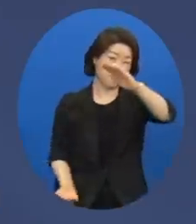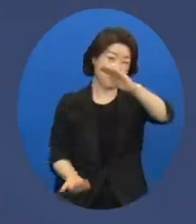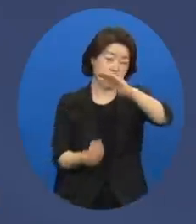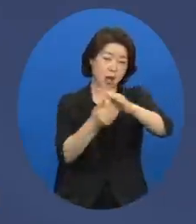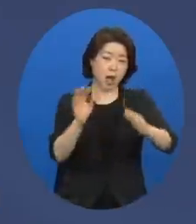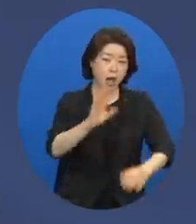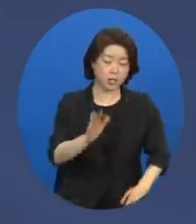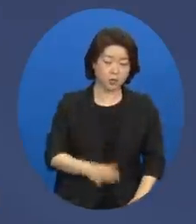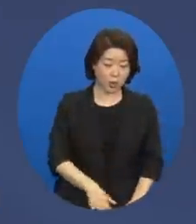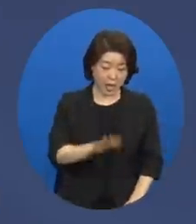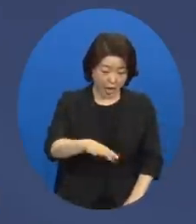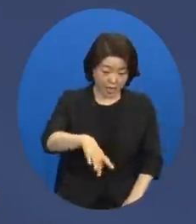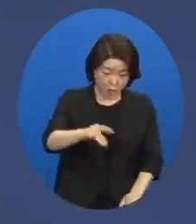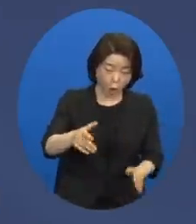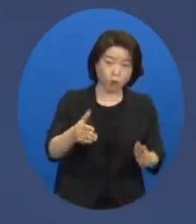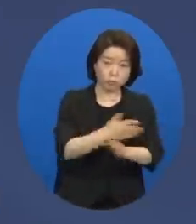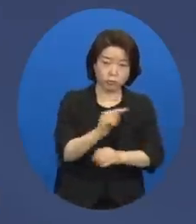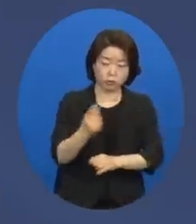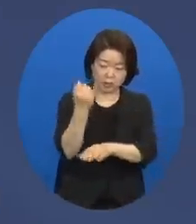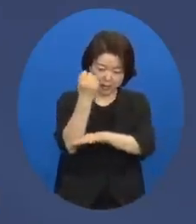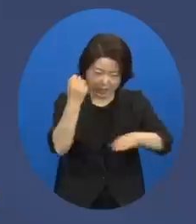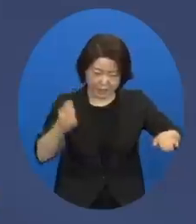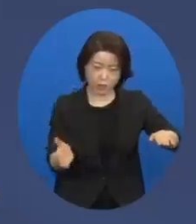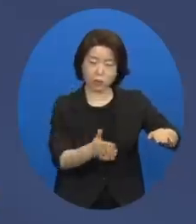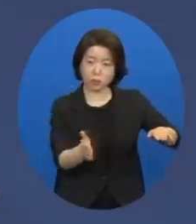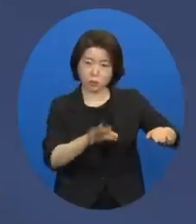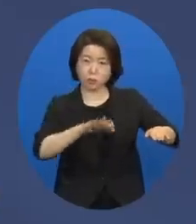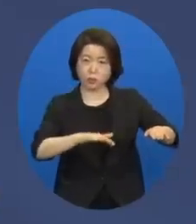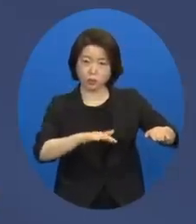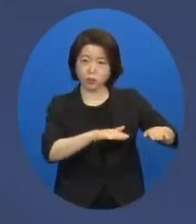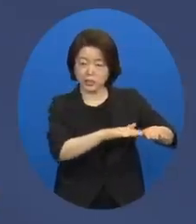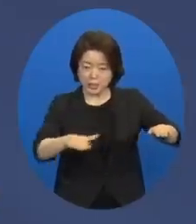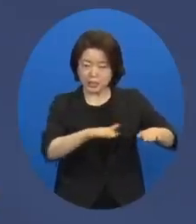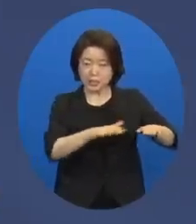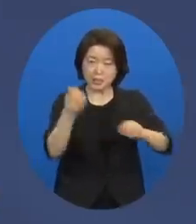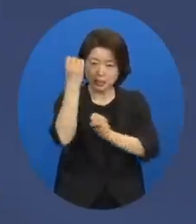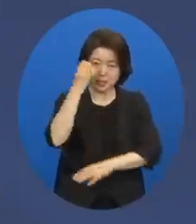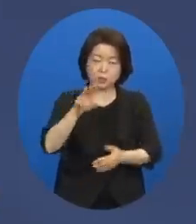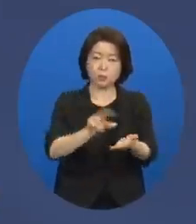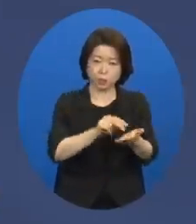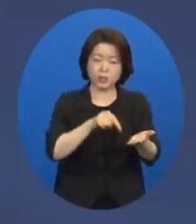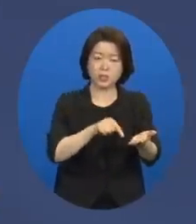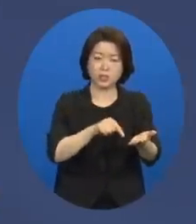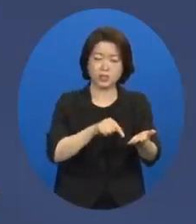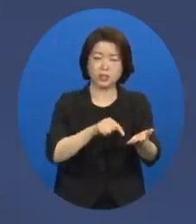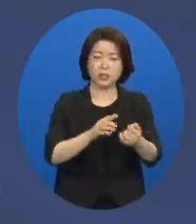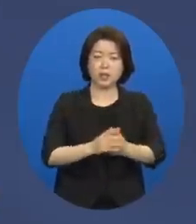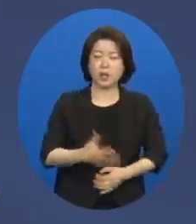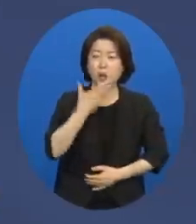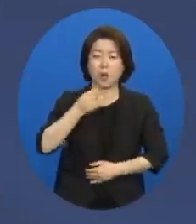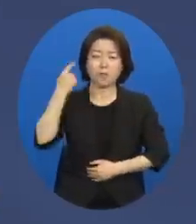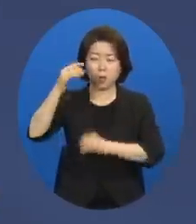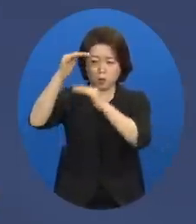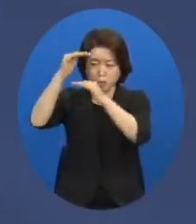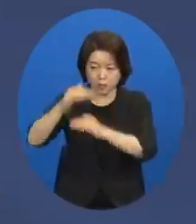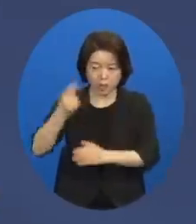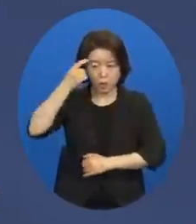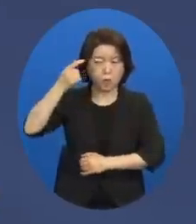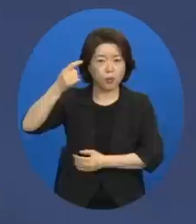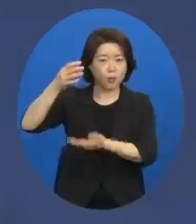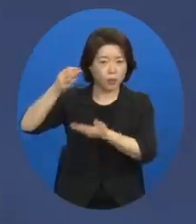아야 처음부터 그 기초 정도 되는 그 본질이, 신앙의 본질이 복음의 내용의